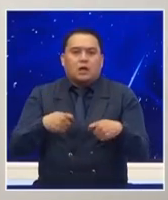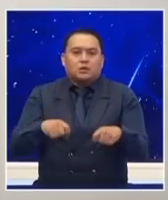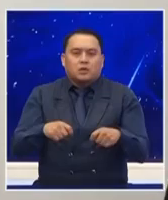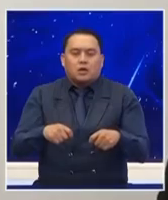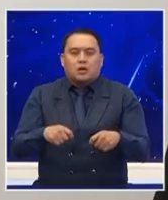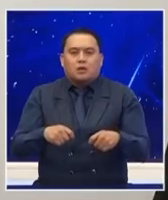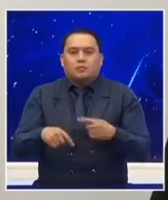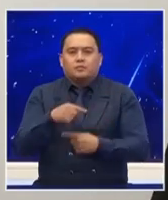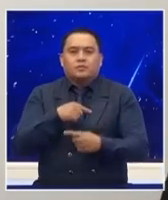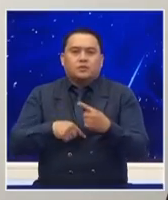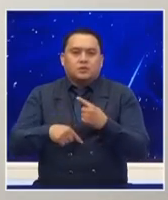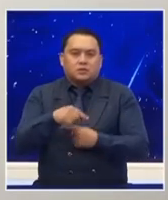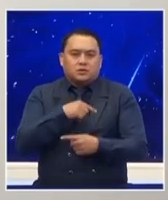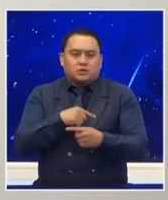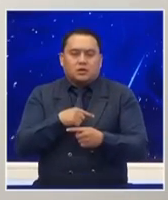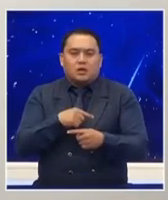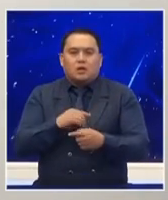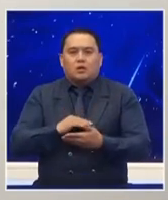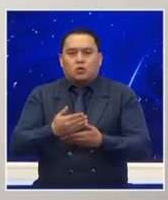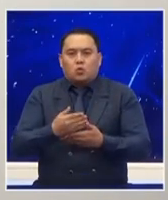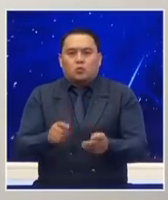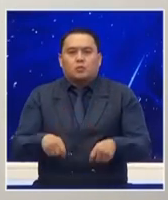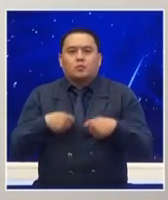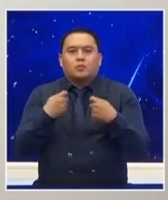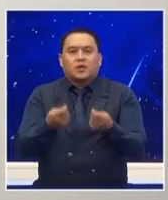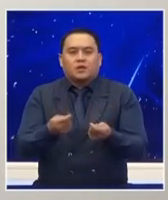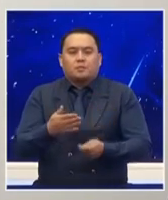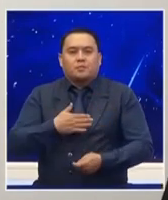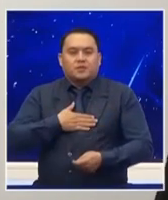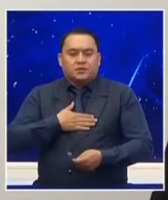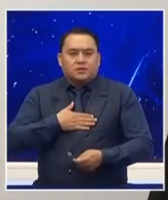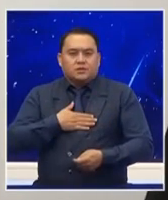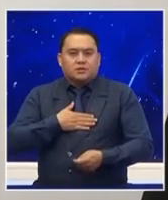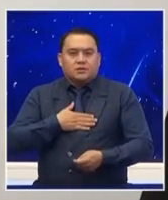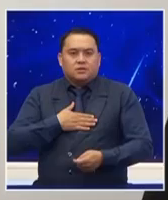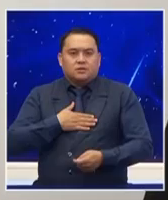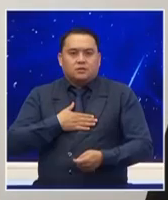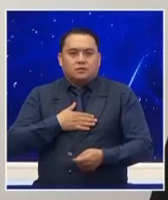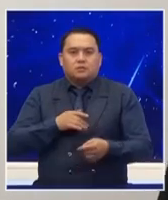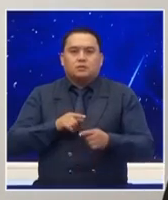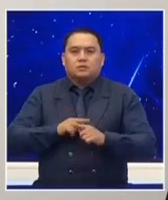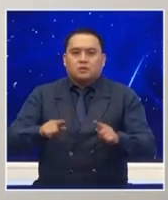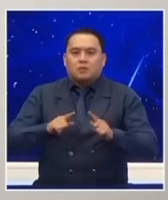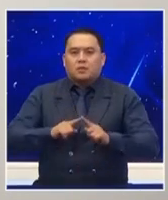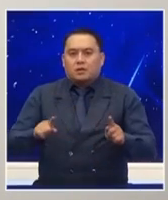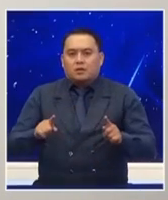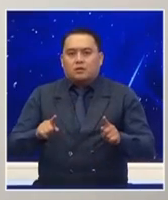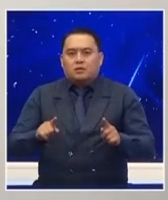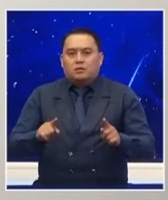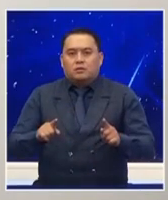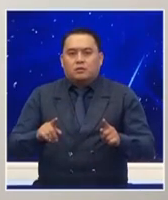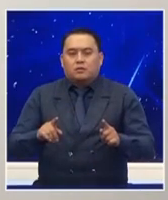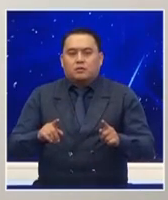күн көріске айландырамыз. Енді мына ноутбук беріп жатсыздар, осы арқылы біз соны жарнамалап жан жаққа. Жақсы